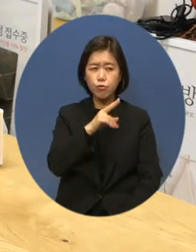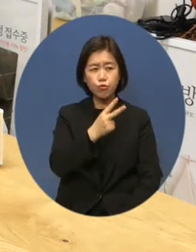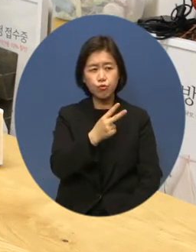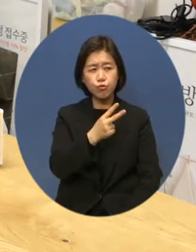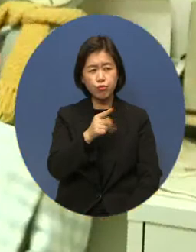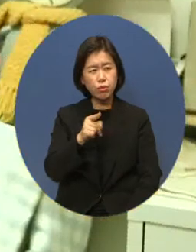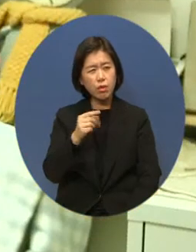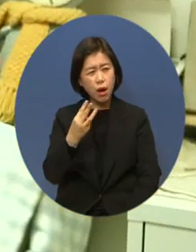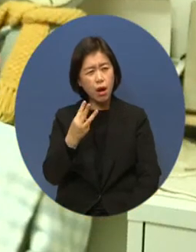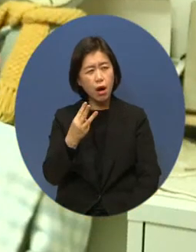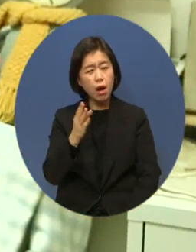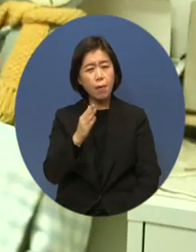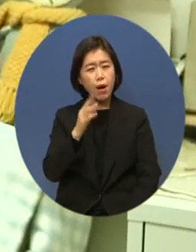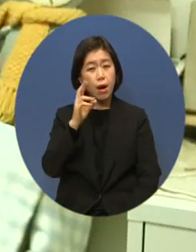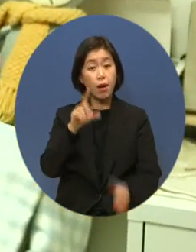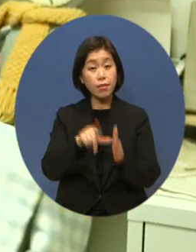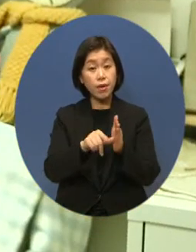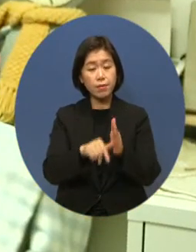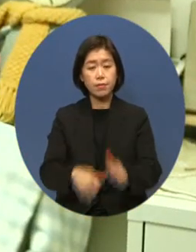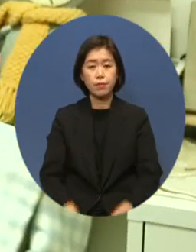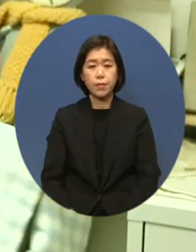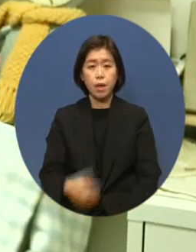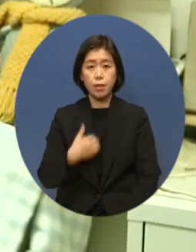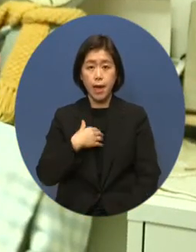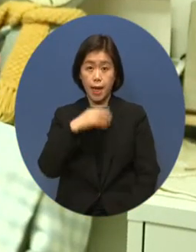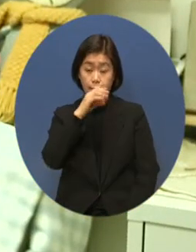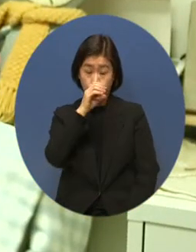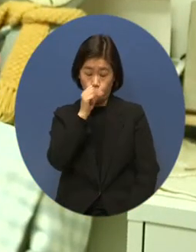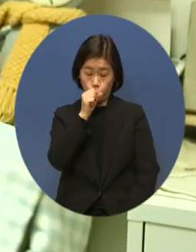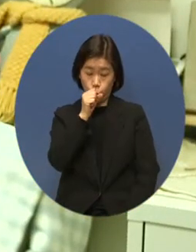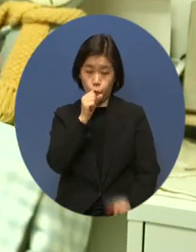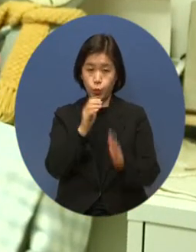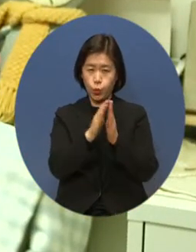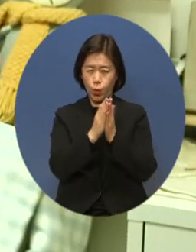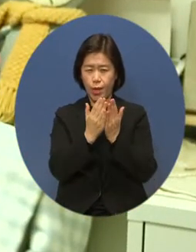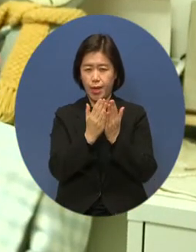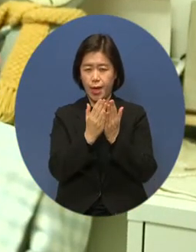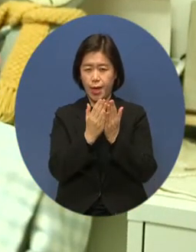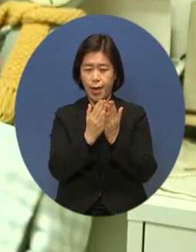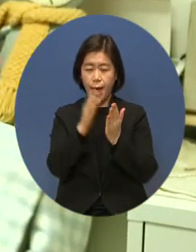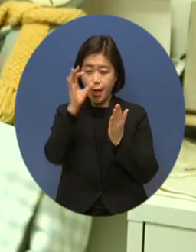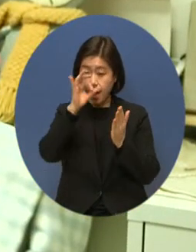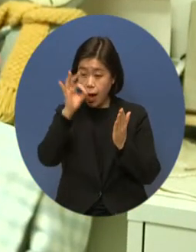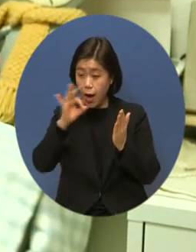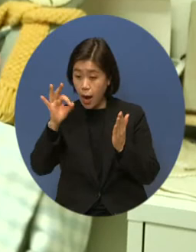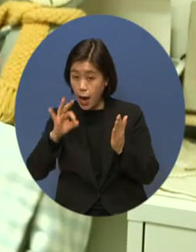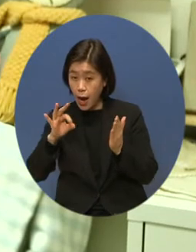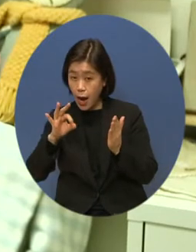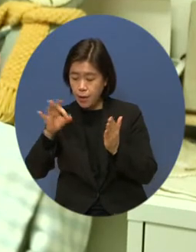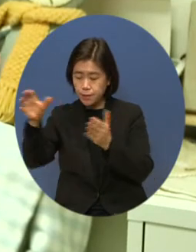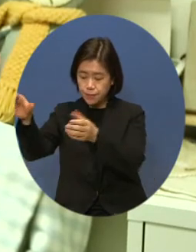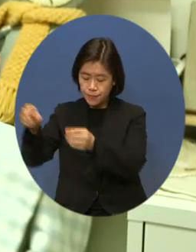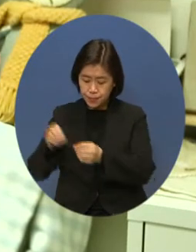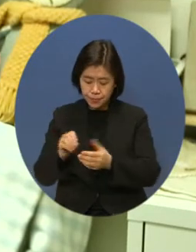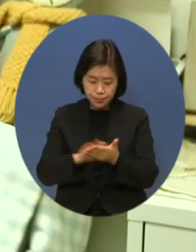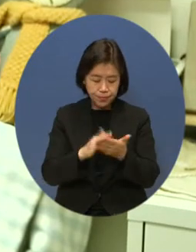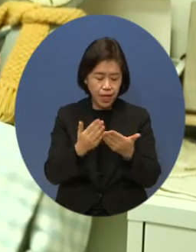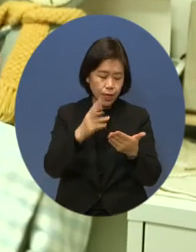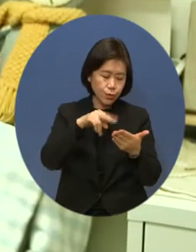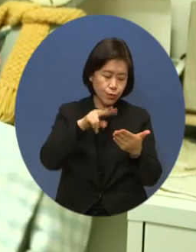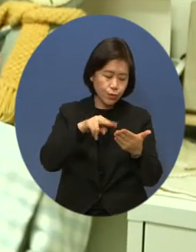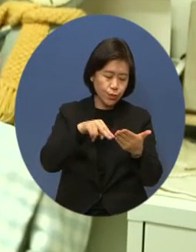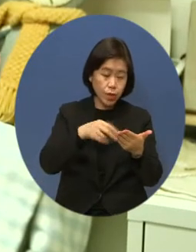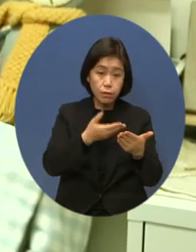때문에 그래서 좋은 동화책, 예쁜 동화책을 많이 찾아서 읽어주고 있을 때였는데,